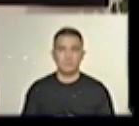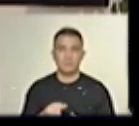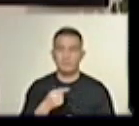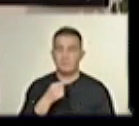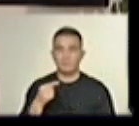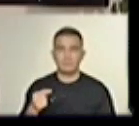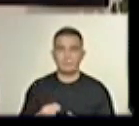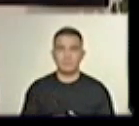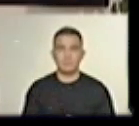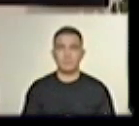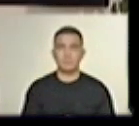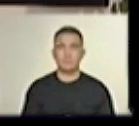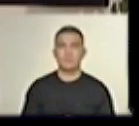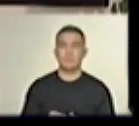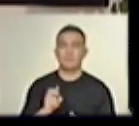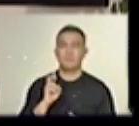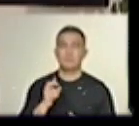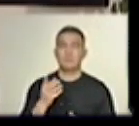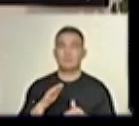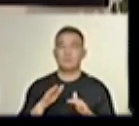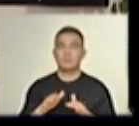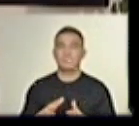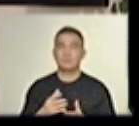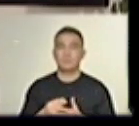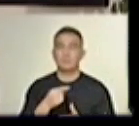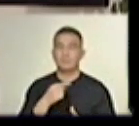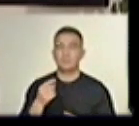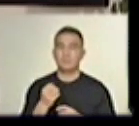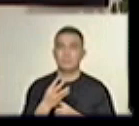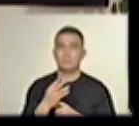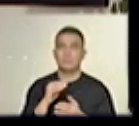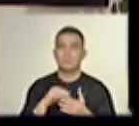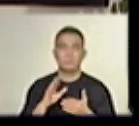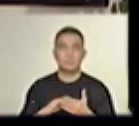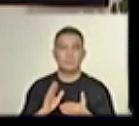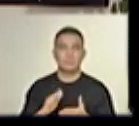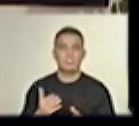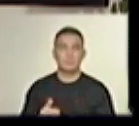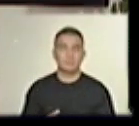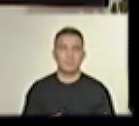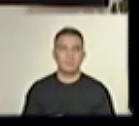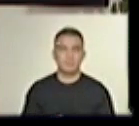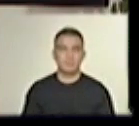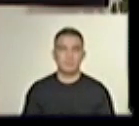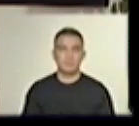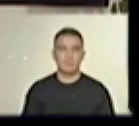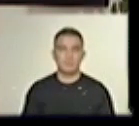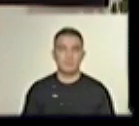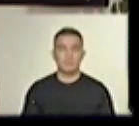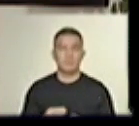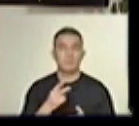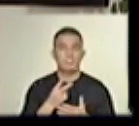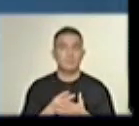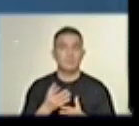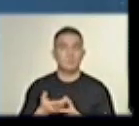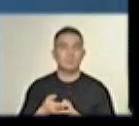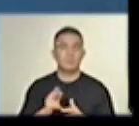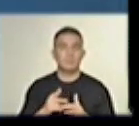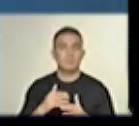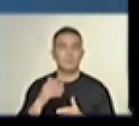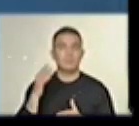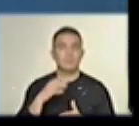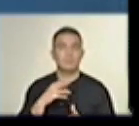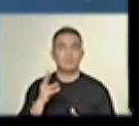ayru B o'rniga minus 14 ni qo'yamiz. Minus 14 ning moduli. Yuqorida biz